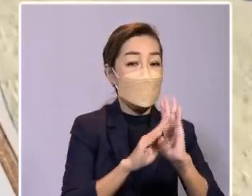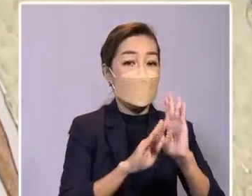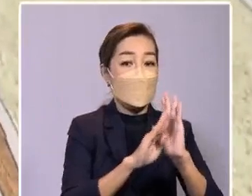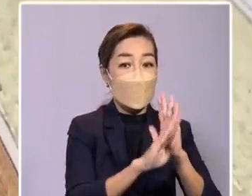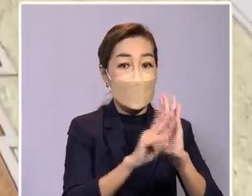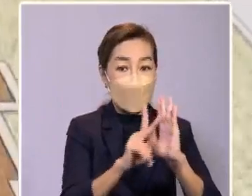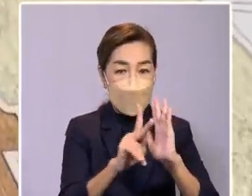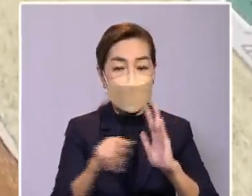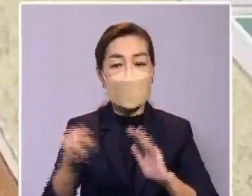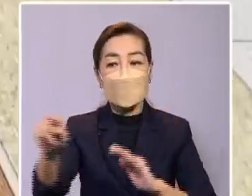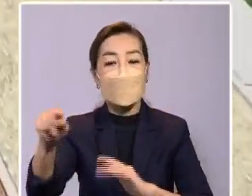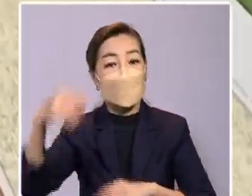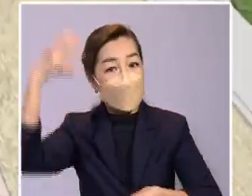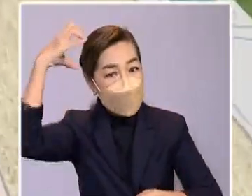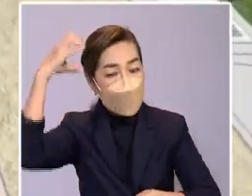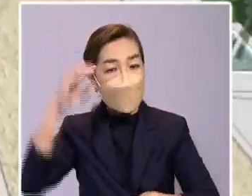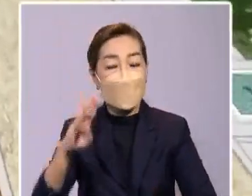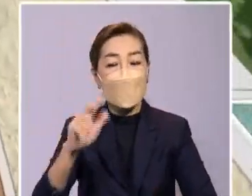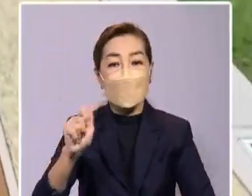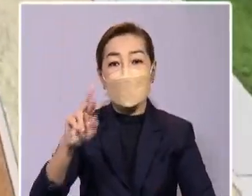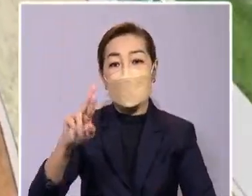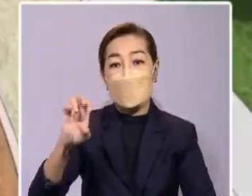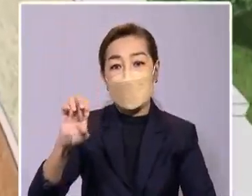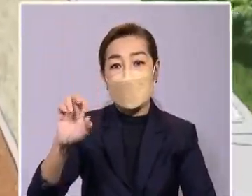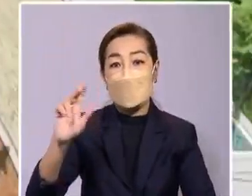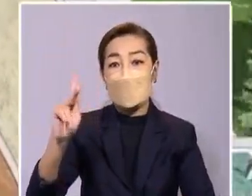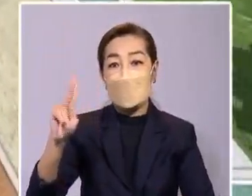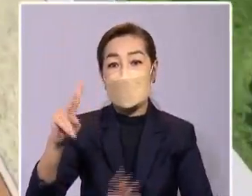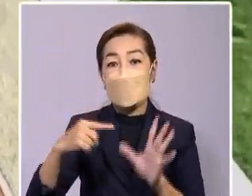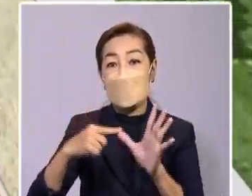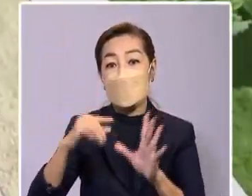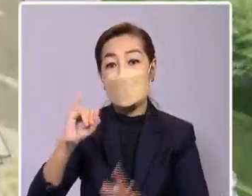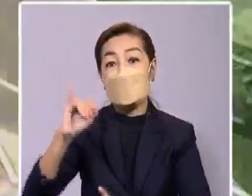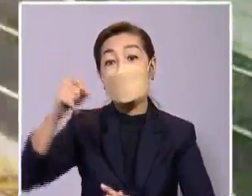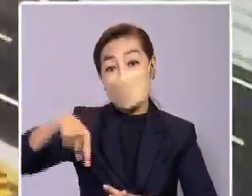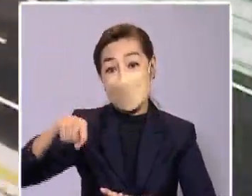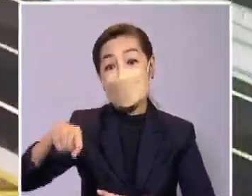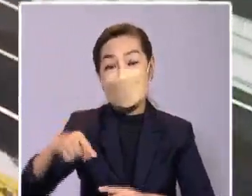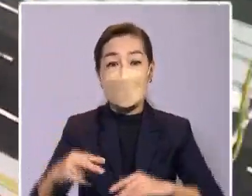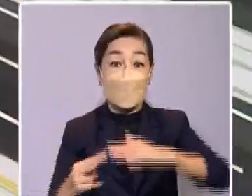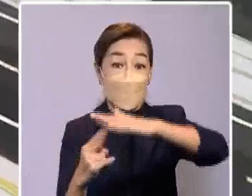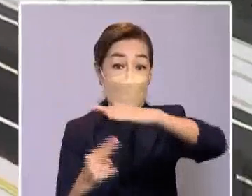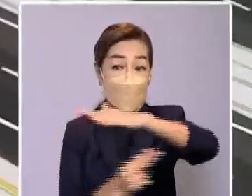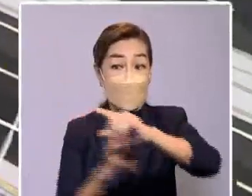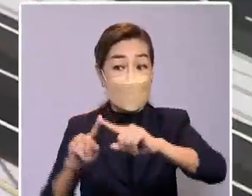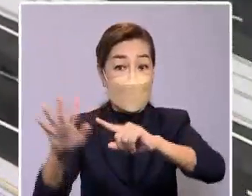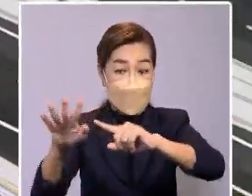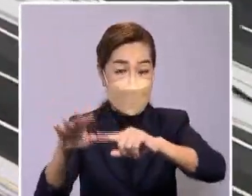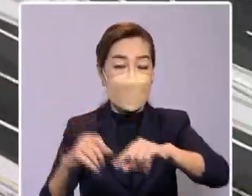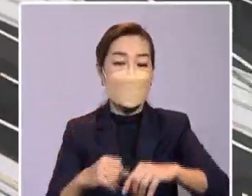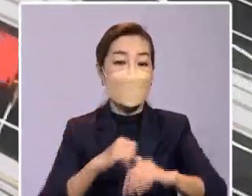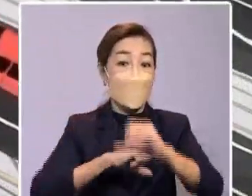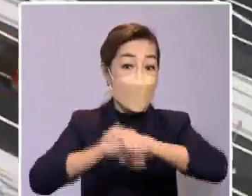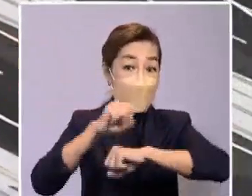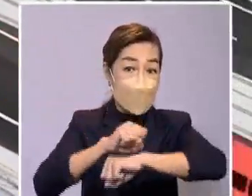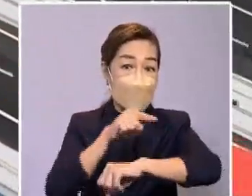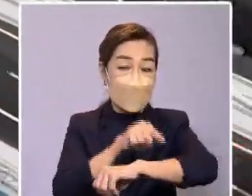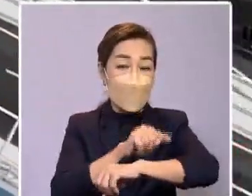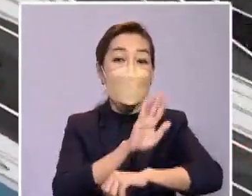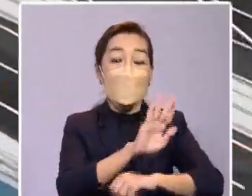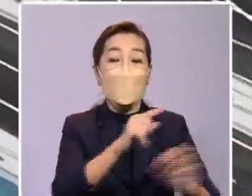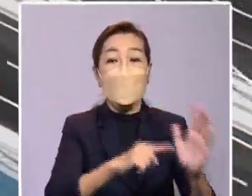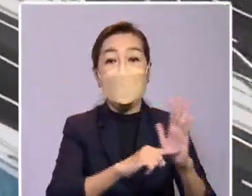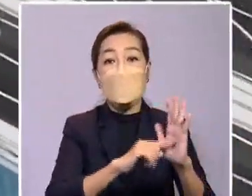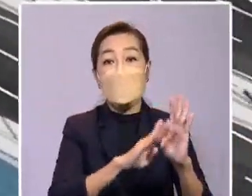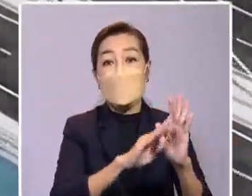นี้โดยที่พื้นที่บริเวณโครงการก่อสร้างสะพานมิตรภาพไทยลาวแห่งที่5บ้านดอนยมอำเภอเมืองจังหวัดบึงก